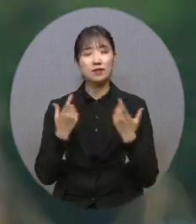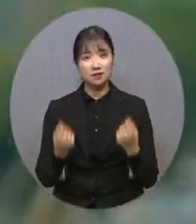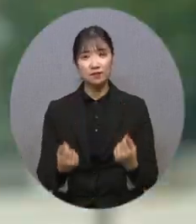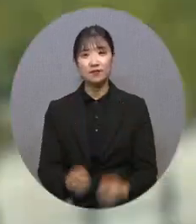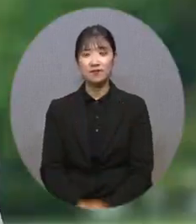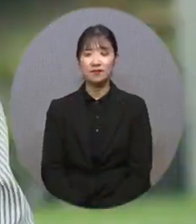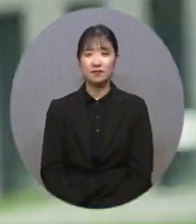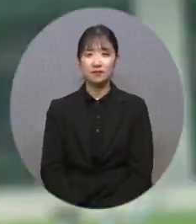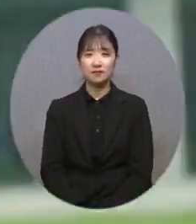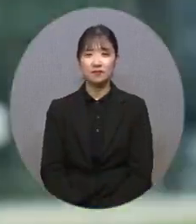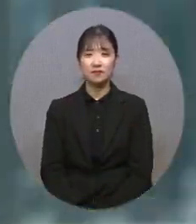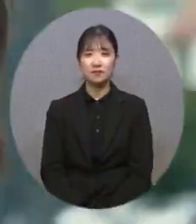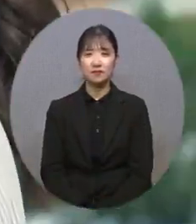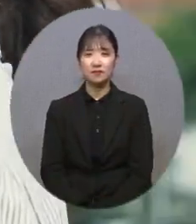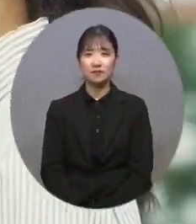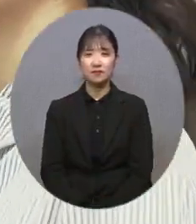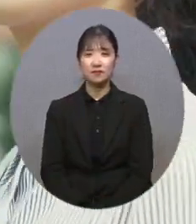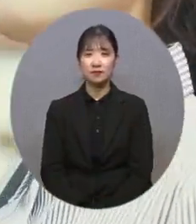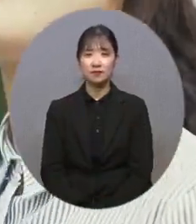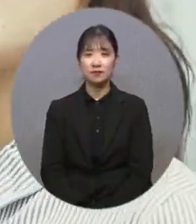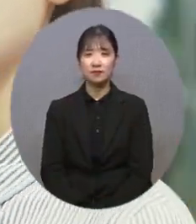아닐까?